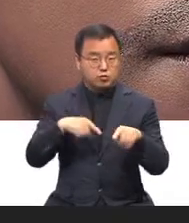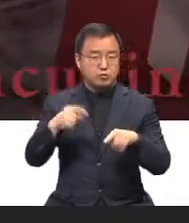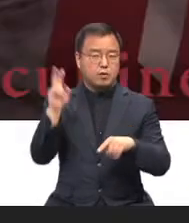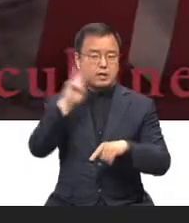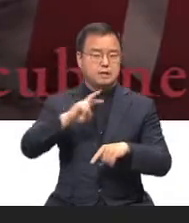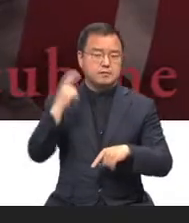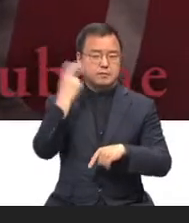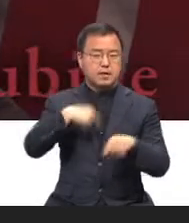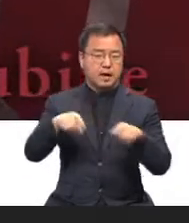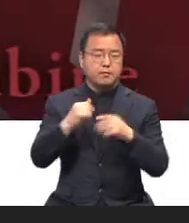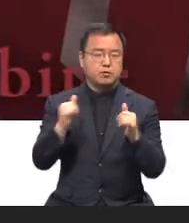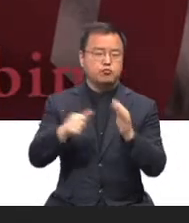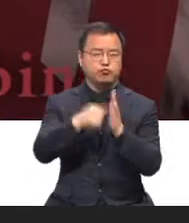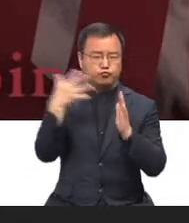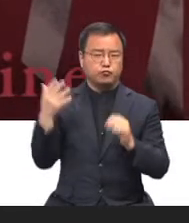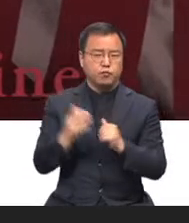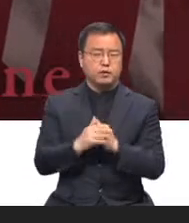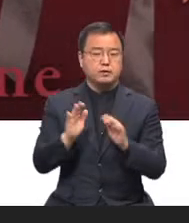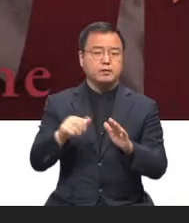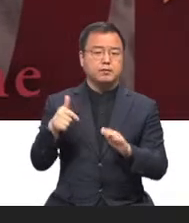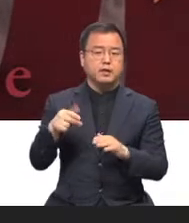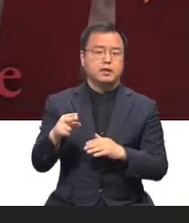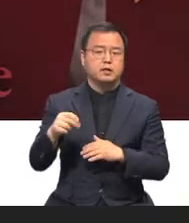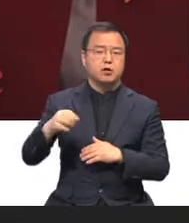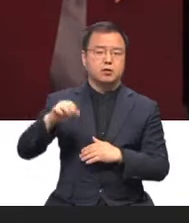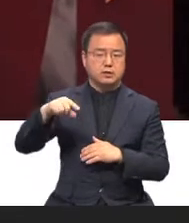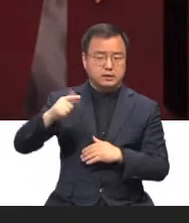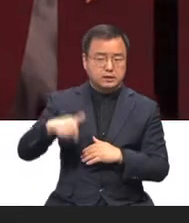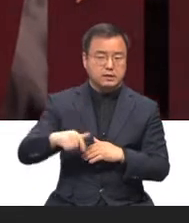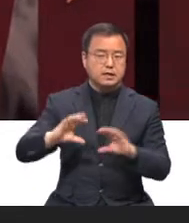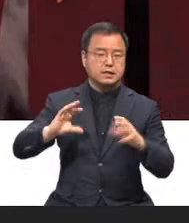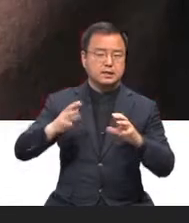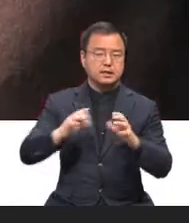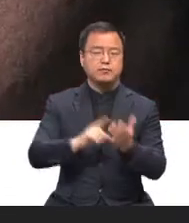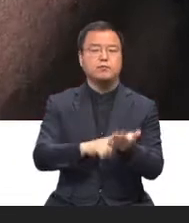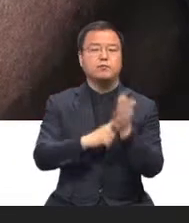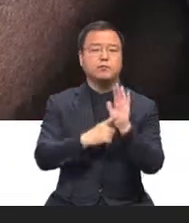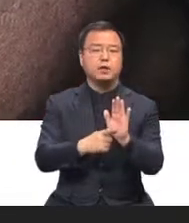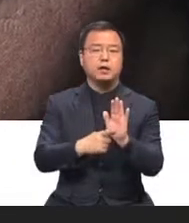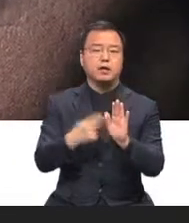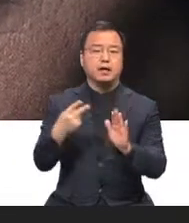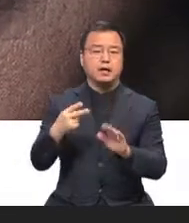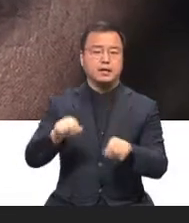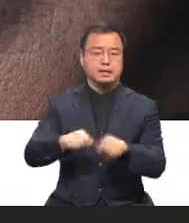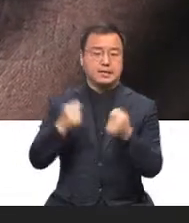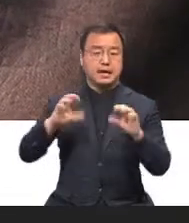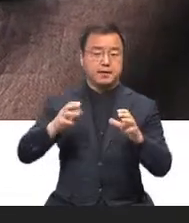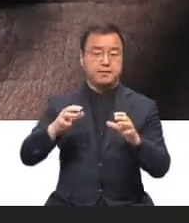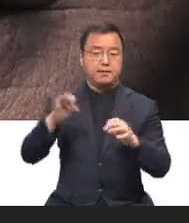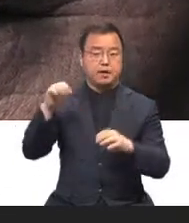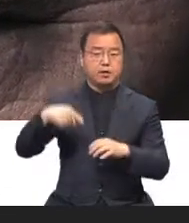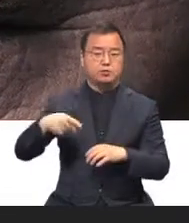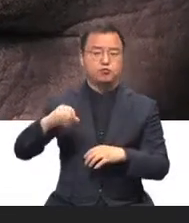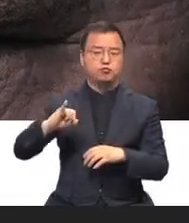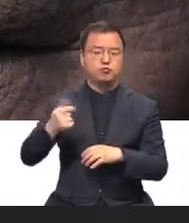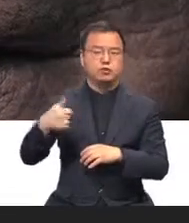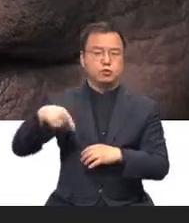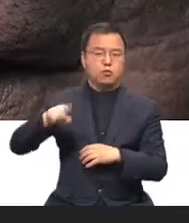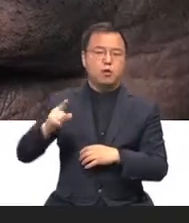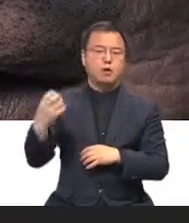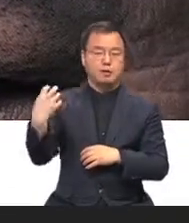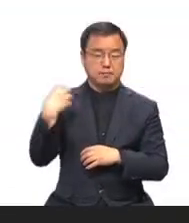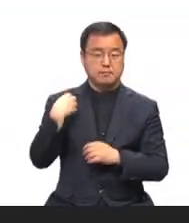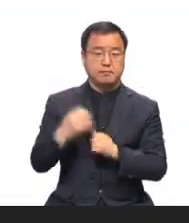연출은 경극의 현대화와 또 세계와 적 없 에 앞장서온 대만 당대 전기 극장 대표 우 신구 어 가 맡았습니다